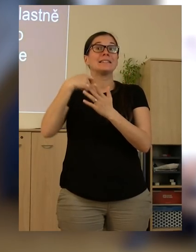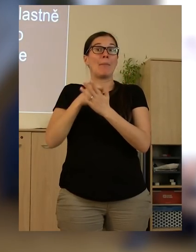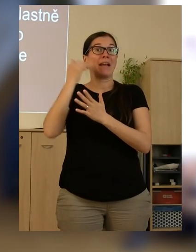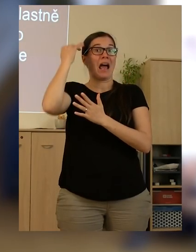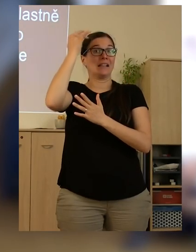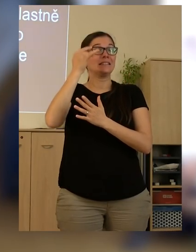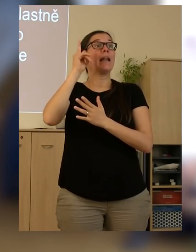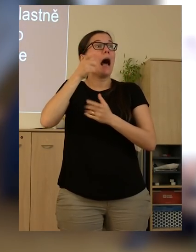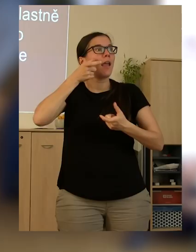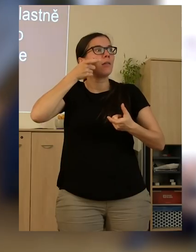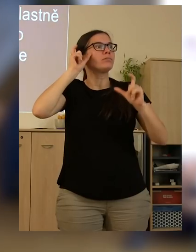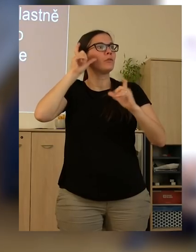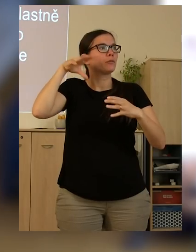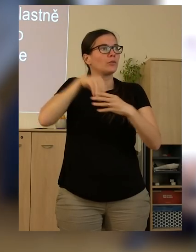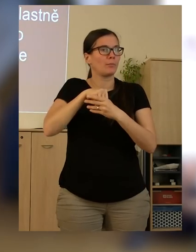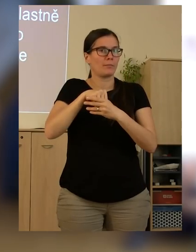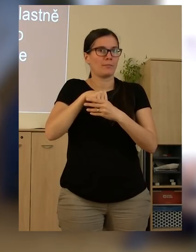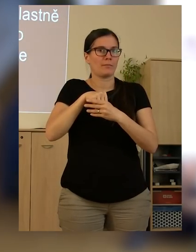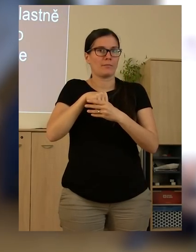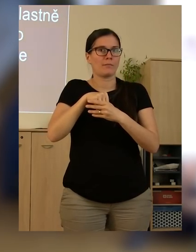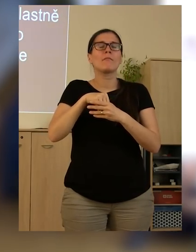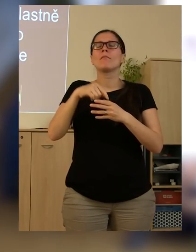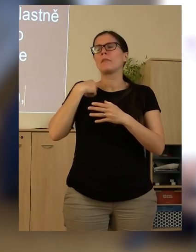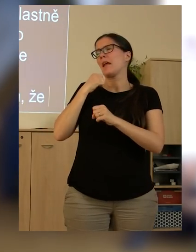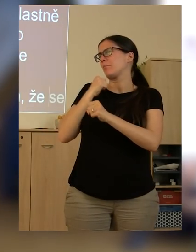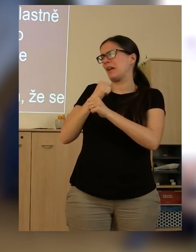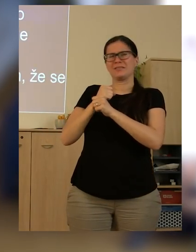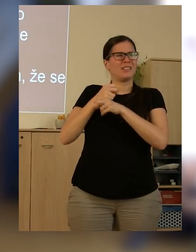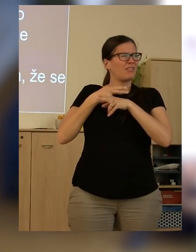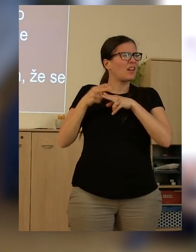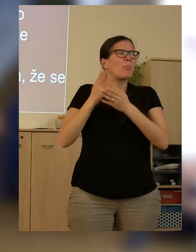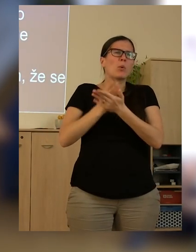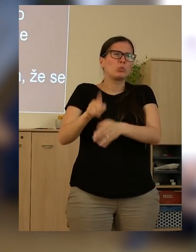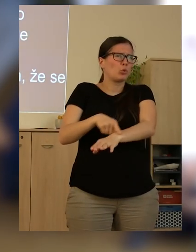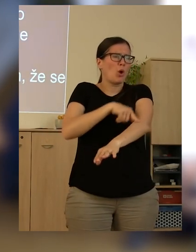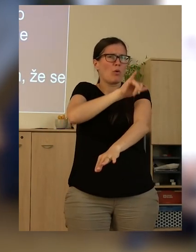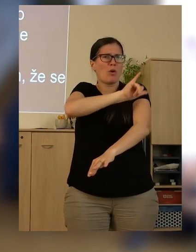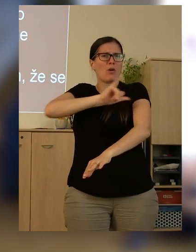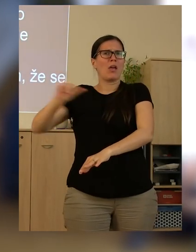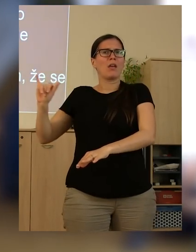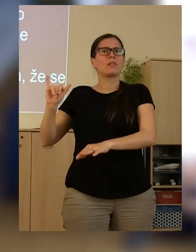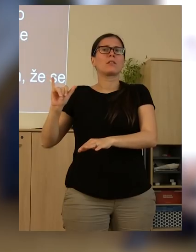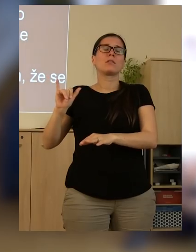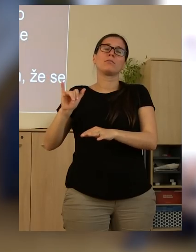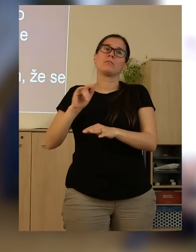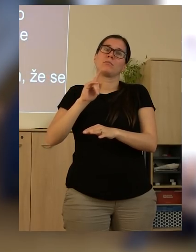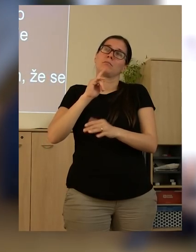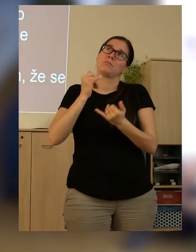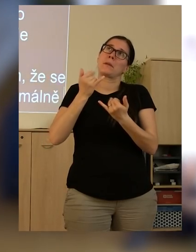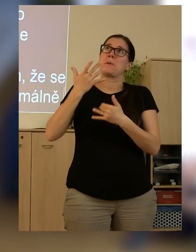Vzhledem k tomu, že dělám, že se zabývám terapii už roky a poslední dobou, minimálně posledních